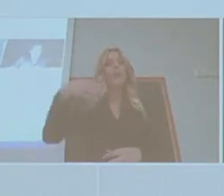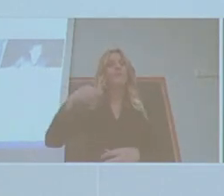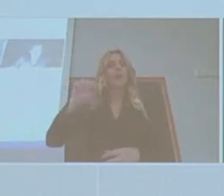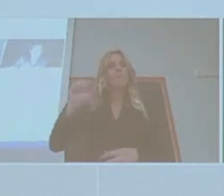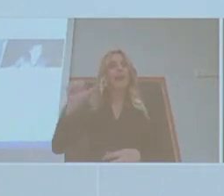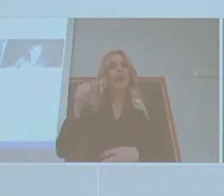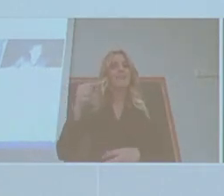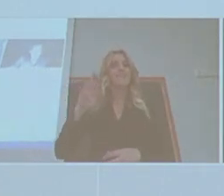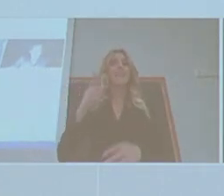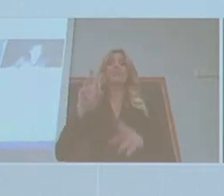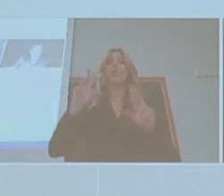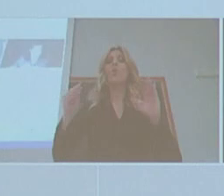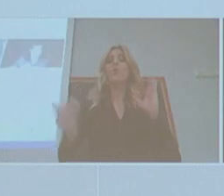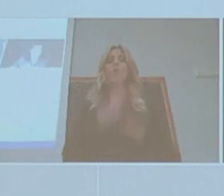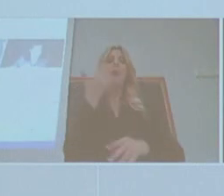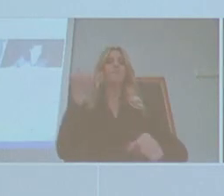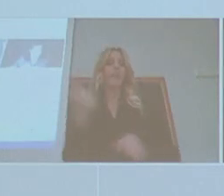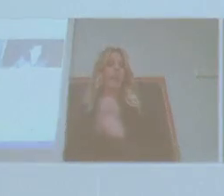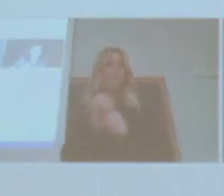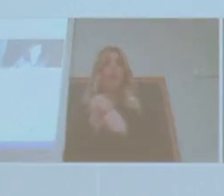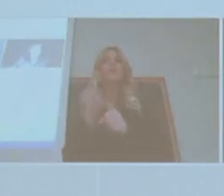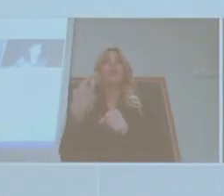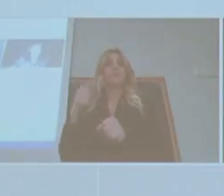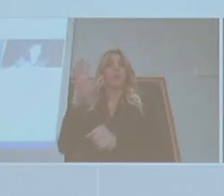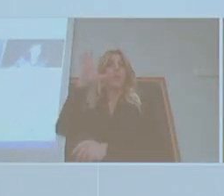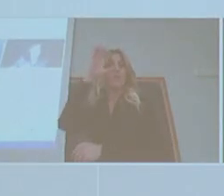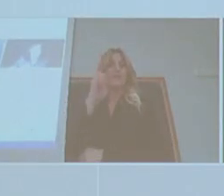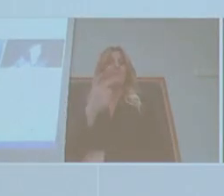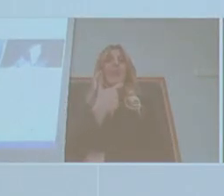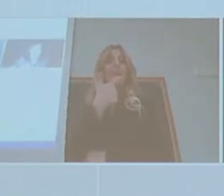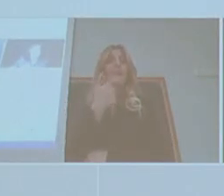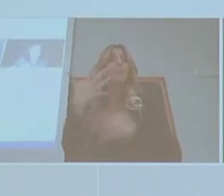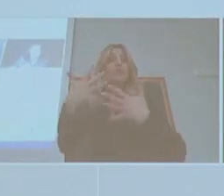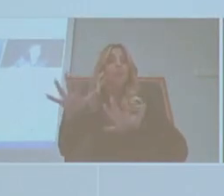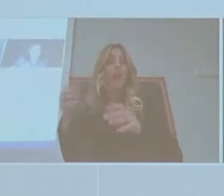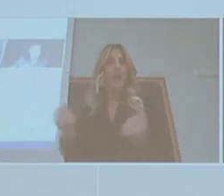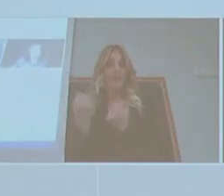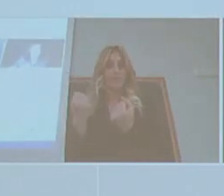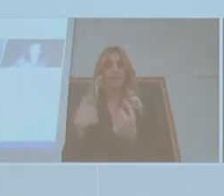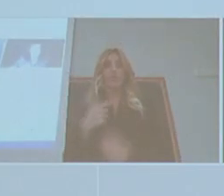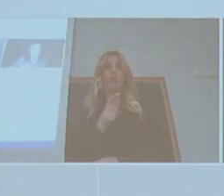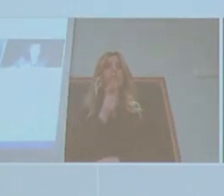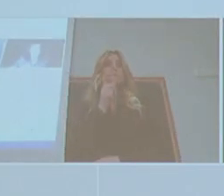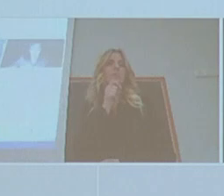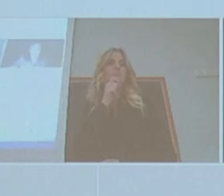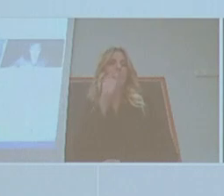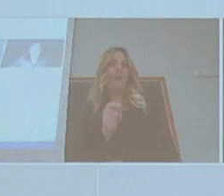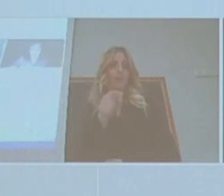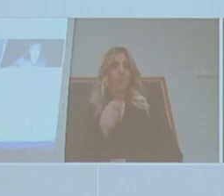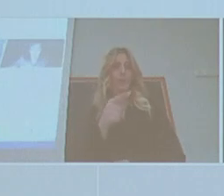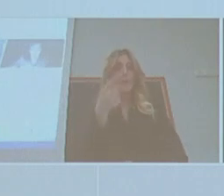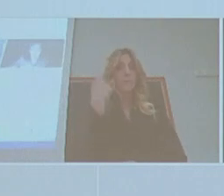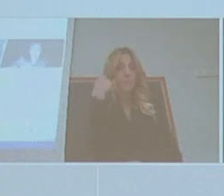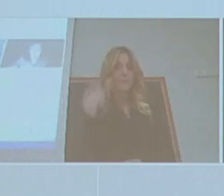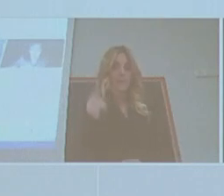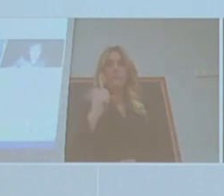dei nuovi master per i nuovi lavori che l'Università di Teramo ha attivato. Le do la parola, professoressa Tondini, se mi sente,